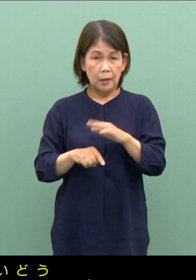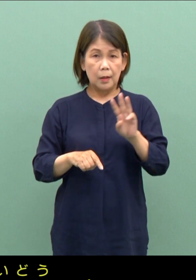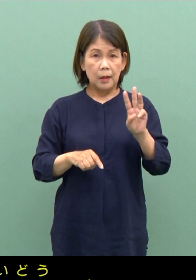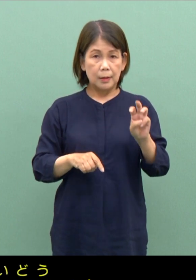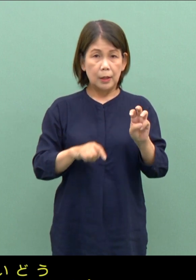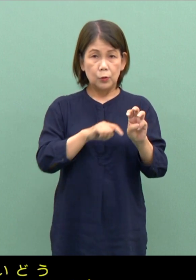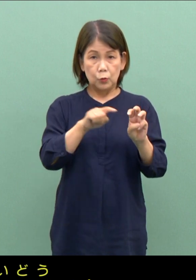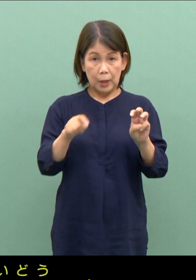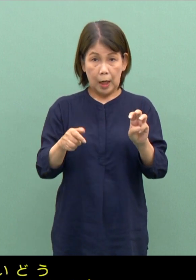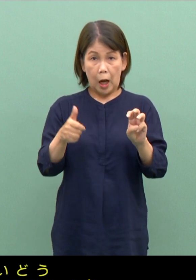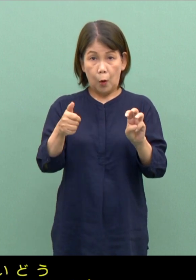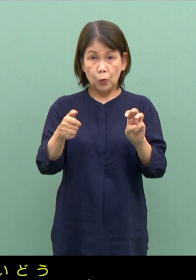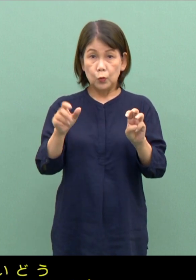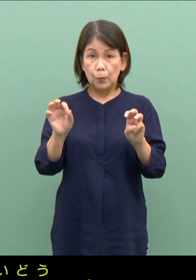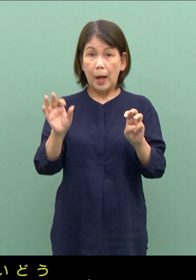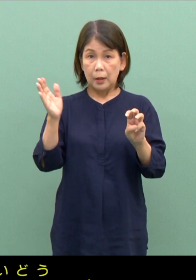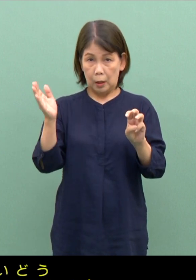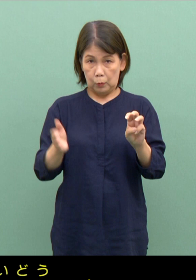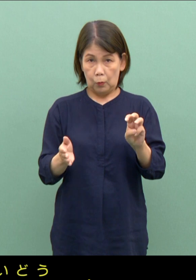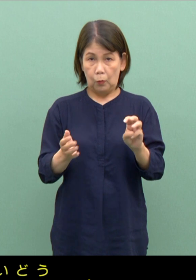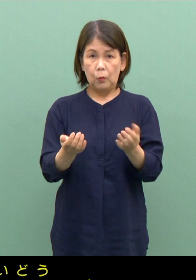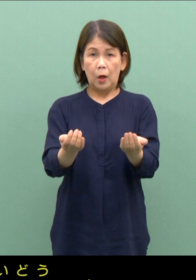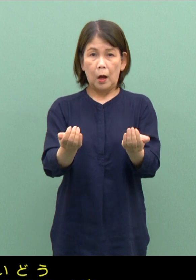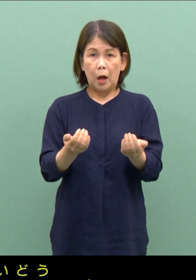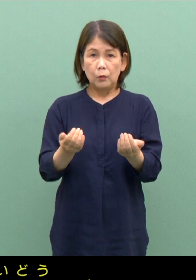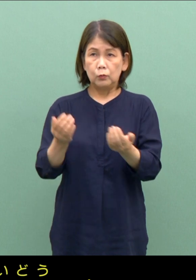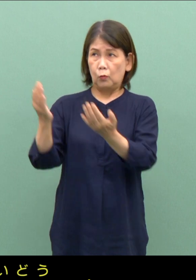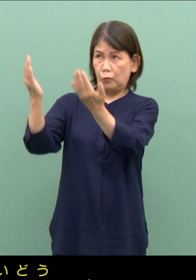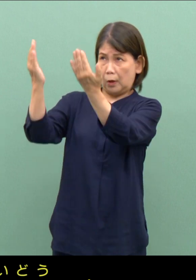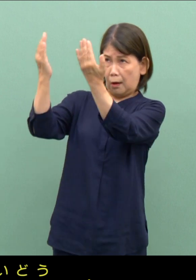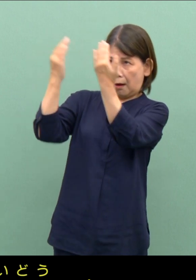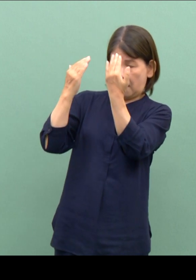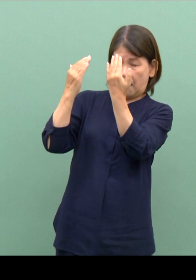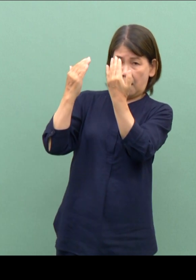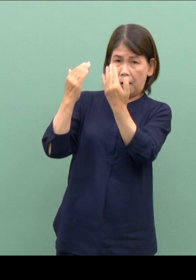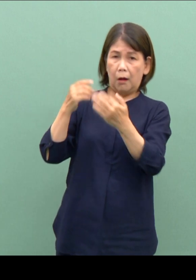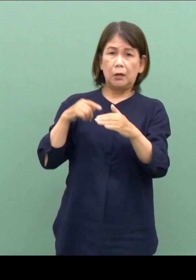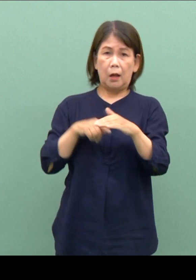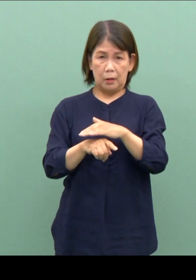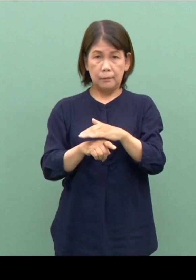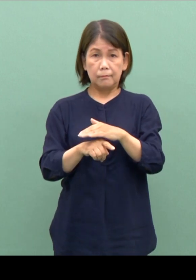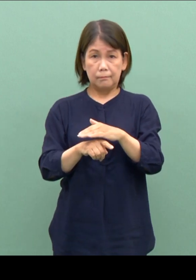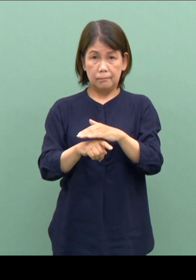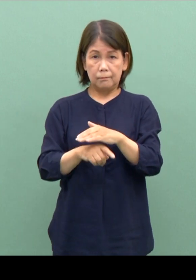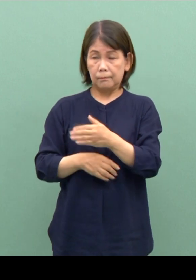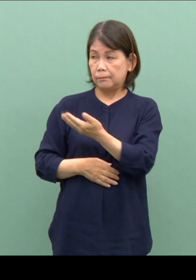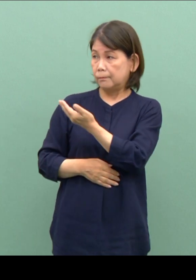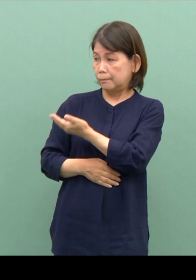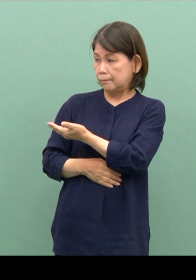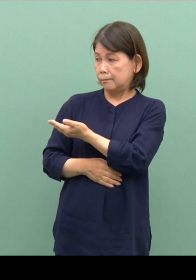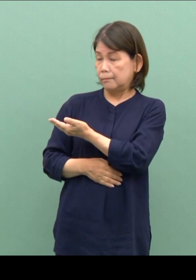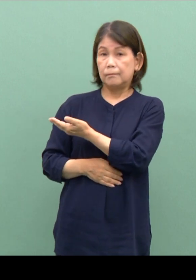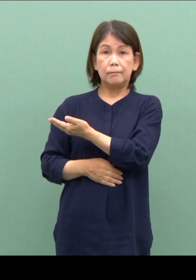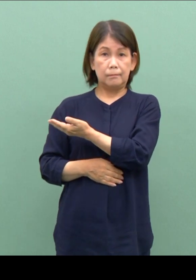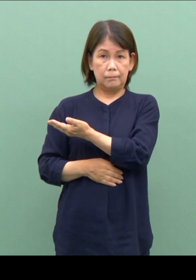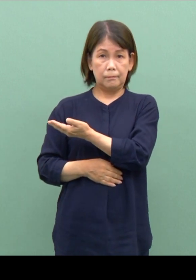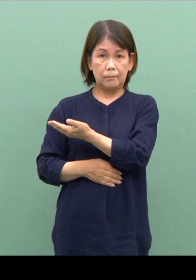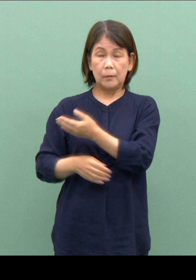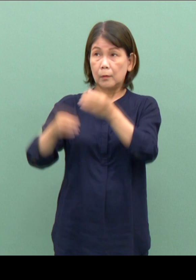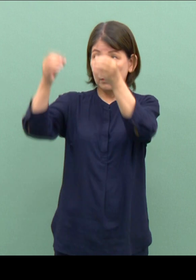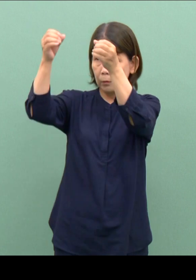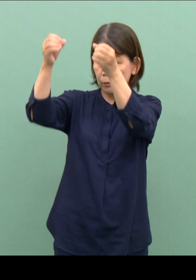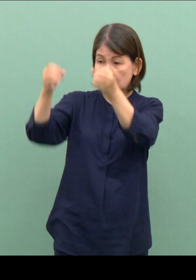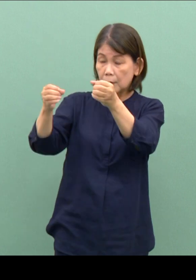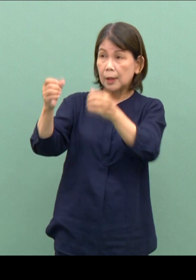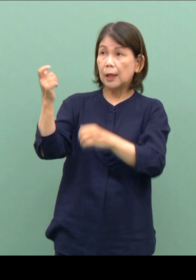割は家具類の転倒、落下、移動が原因です。天井と家具の間に突っ張り棒や L 字